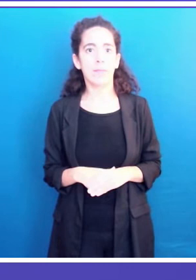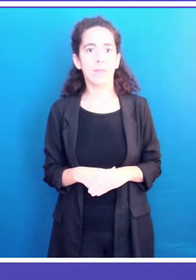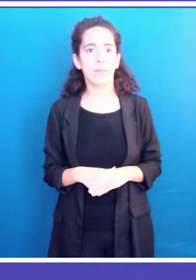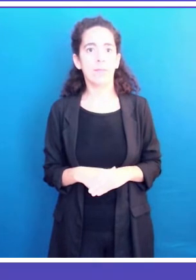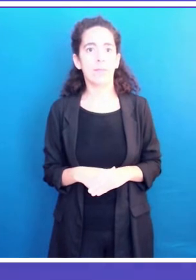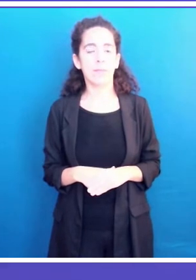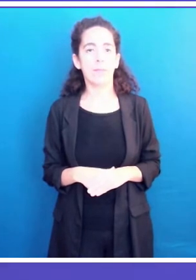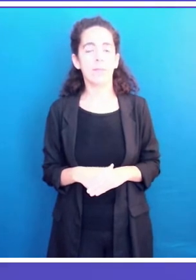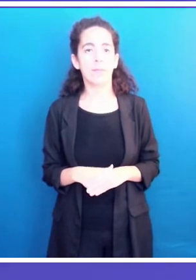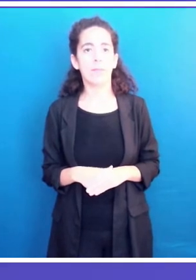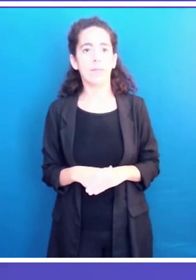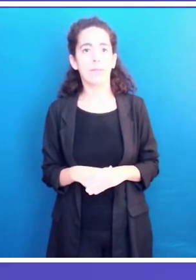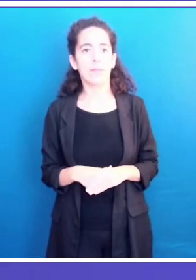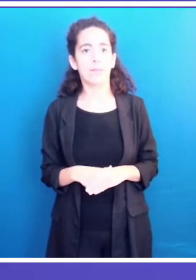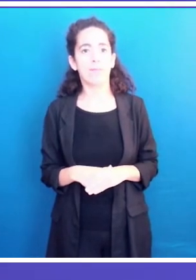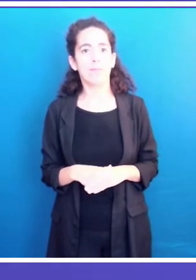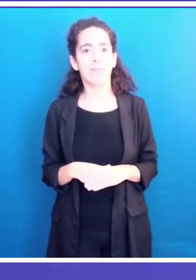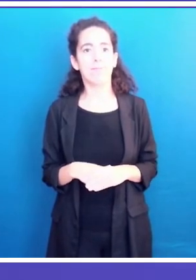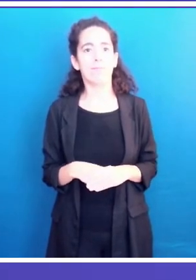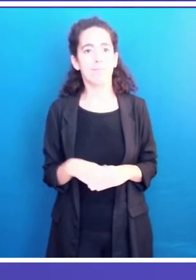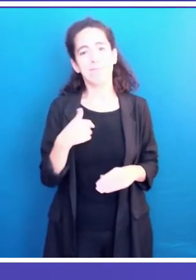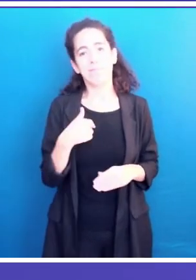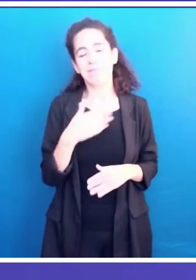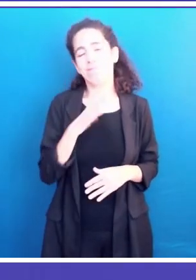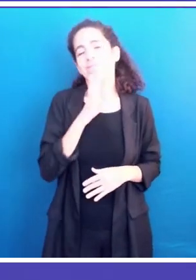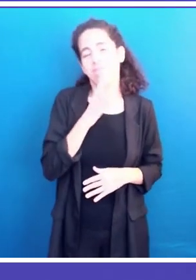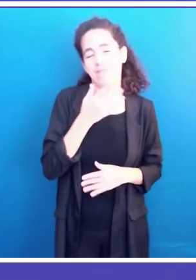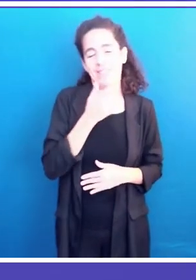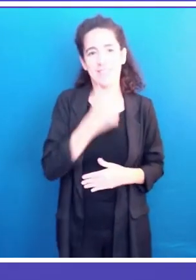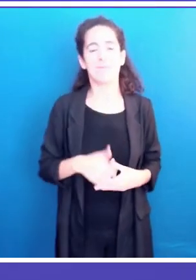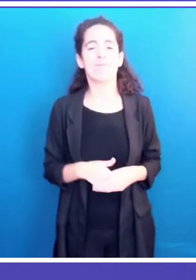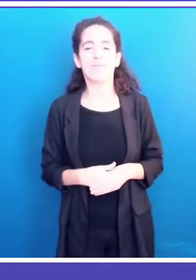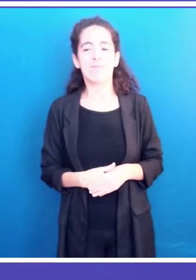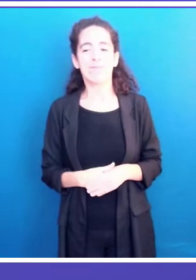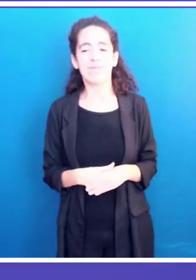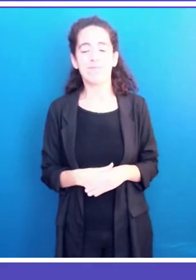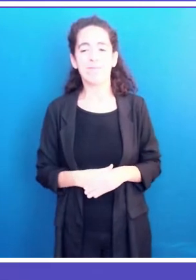سأنتقل الآن إلى اللغة الإنجليزية وسأقوم بقراءة